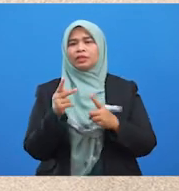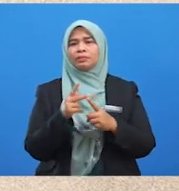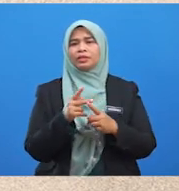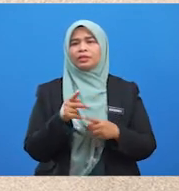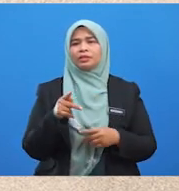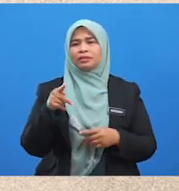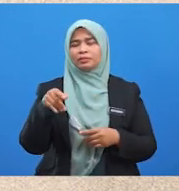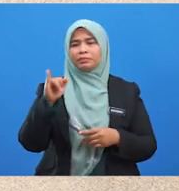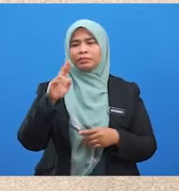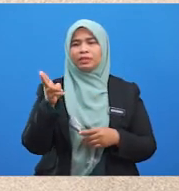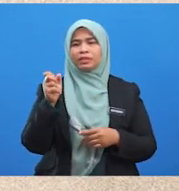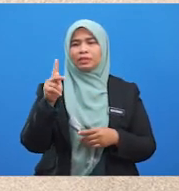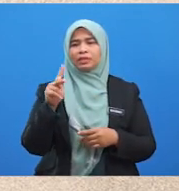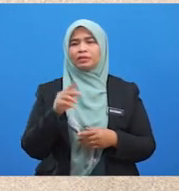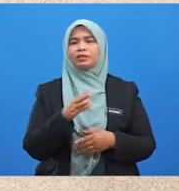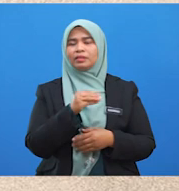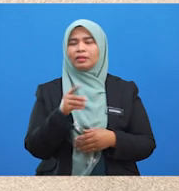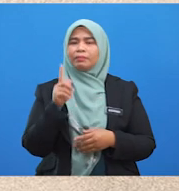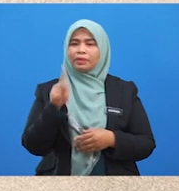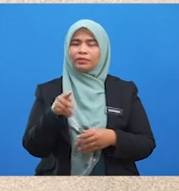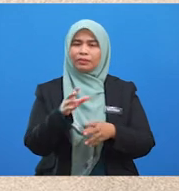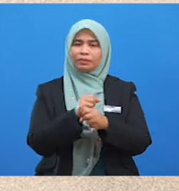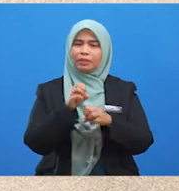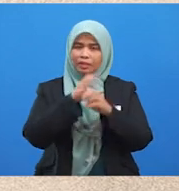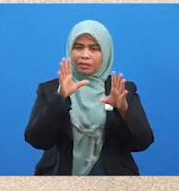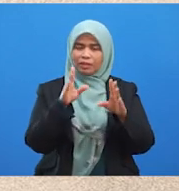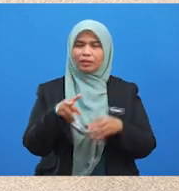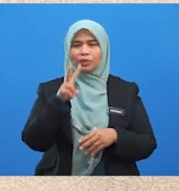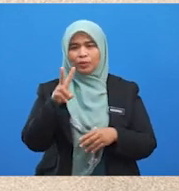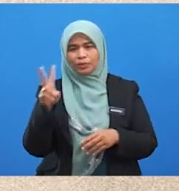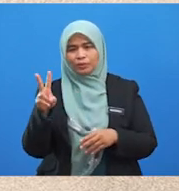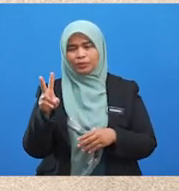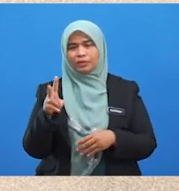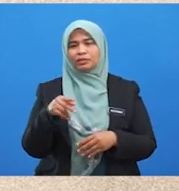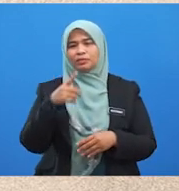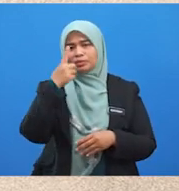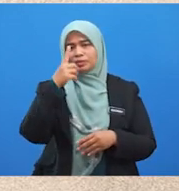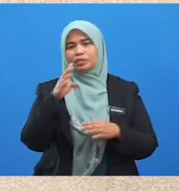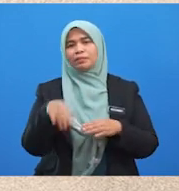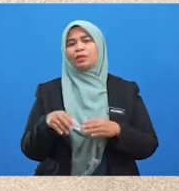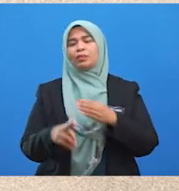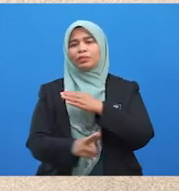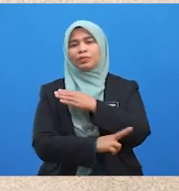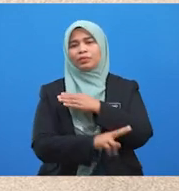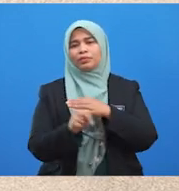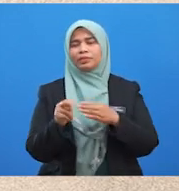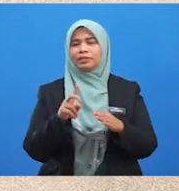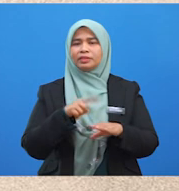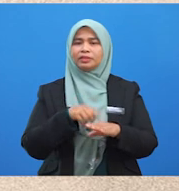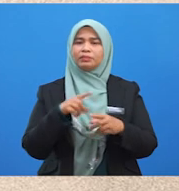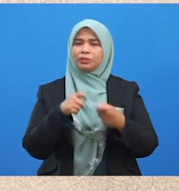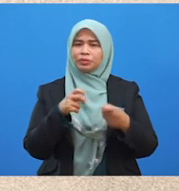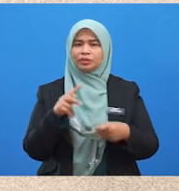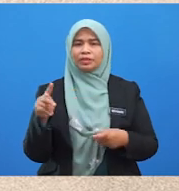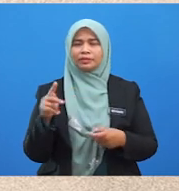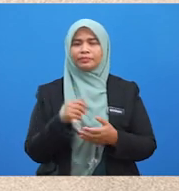mendapat keterangan daripada kedua-dua belah pihak sebelum hukuman dijatuhkan.